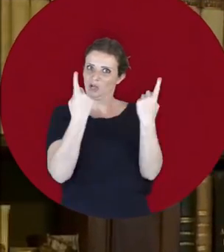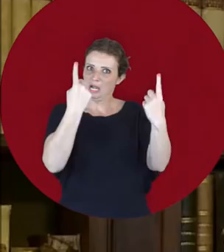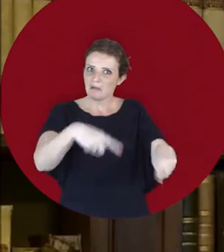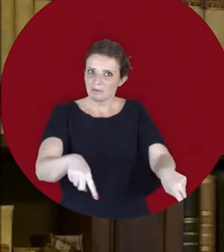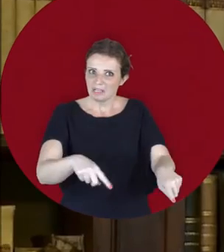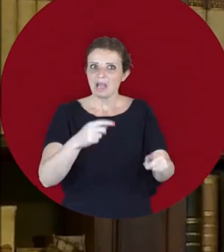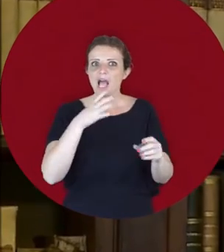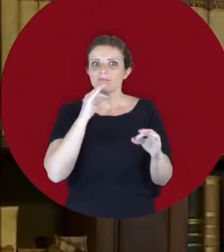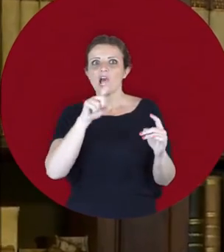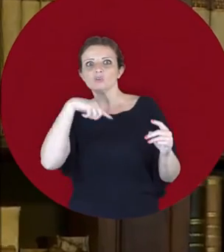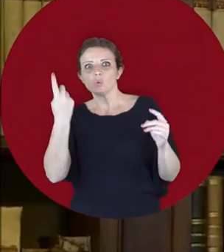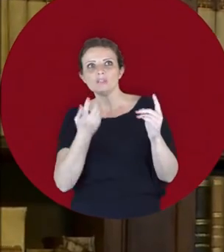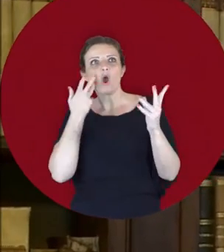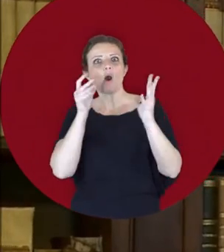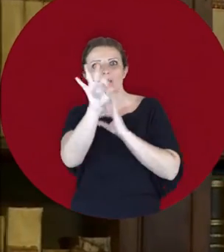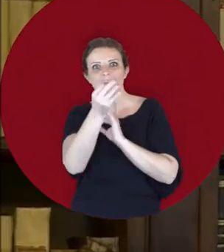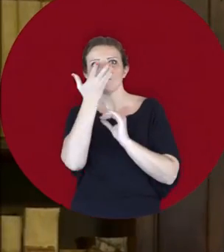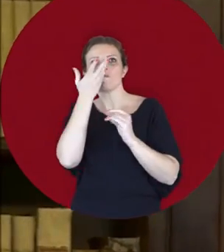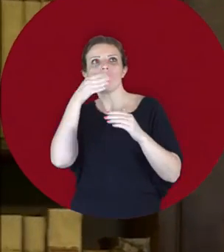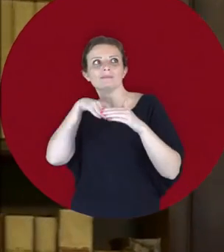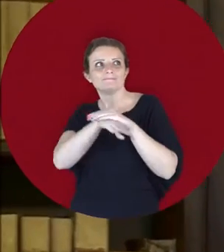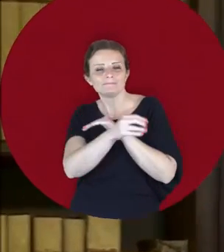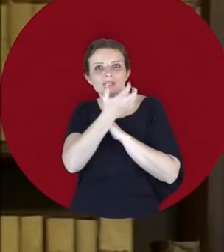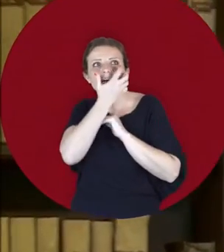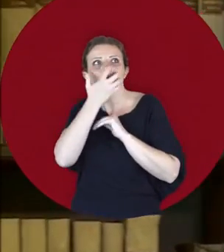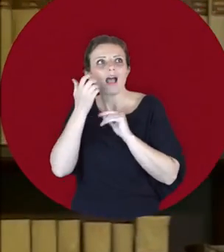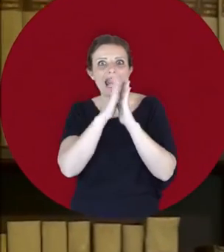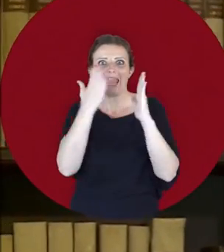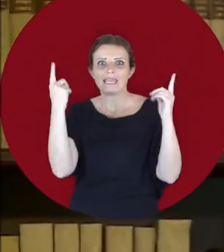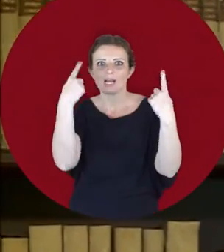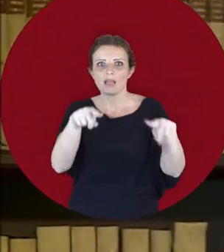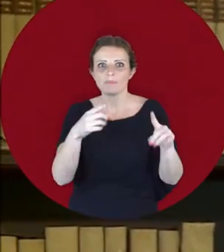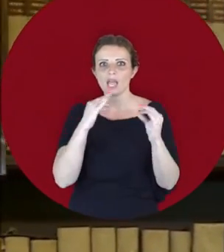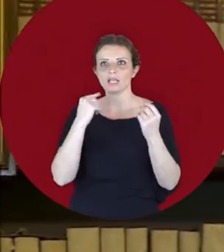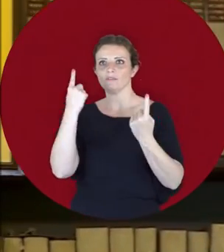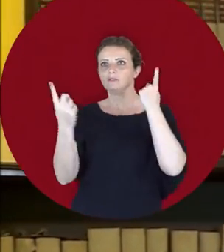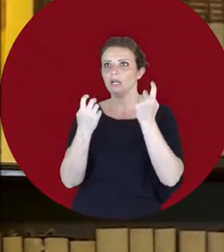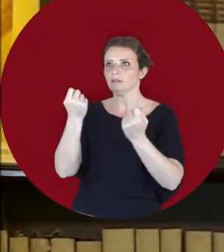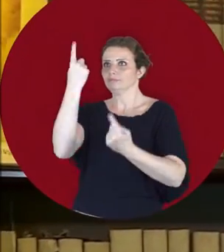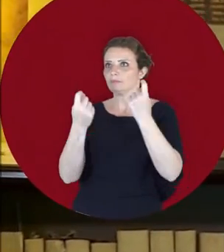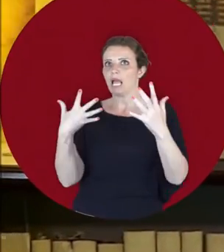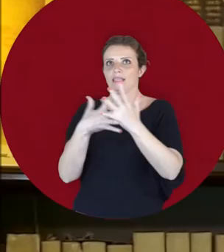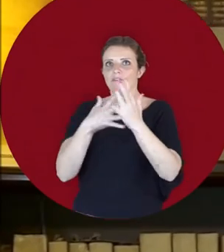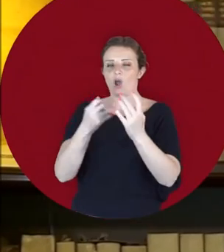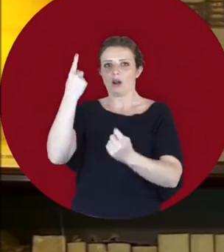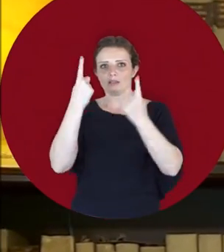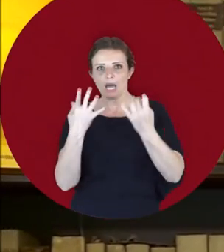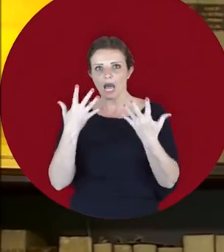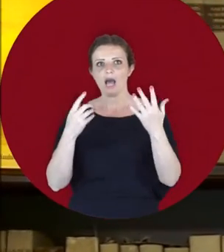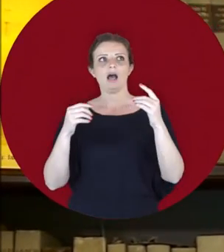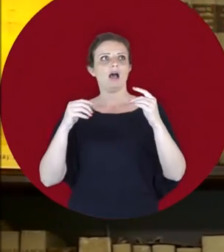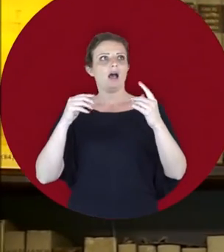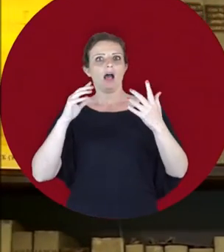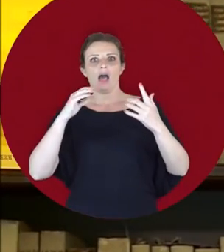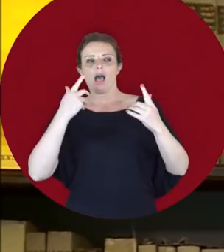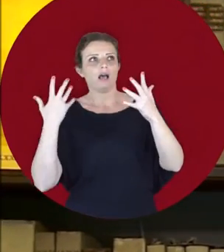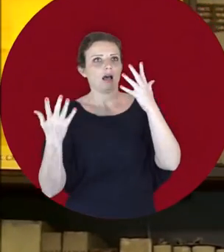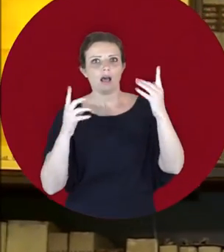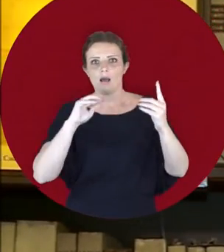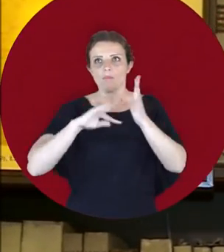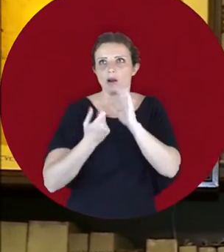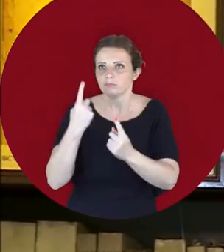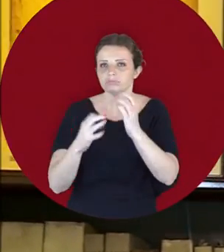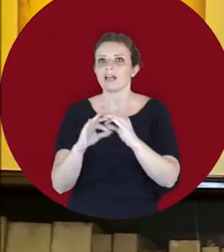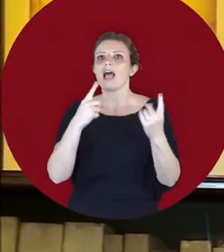traversie hanno dovuto conoscere gli uomini che hanno custodito questi libri? da quante difficoltà sono passati per